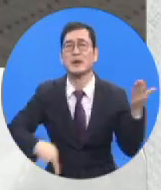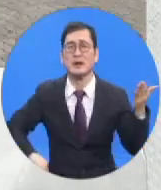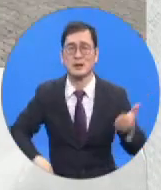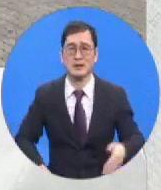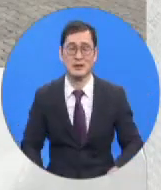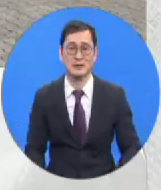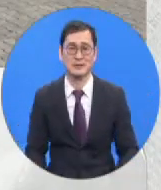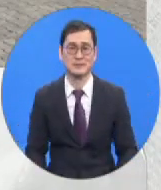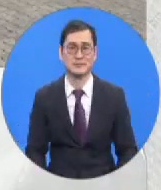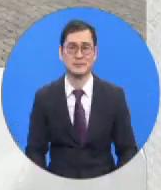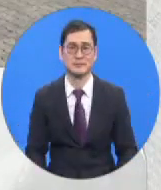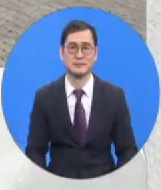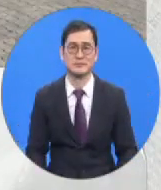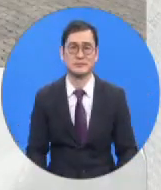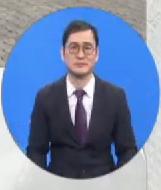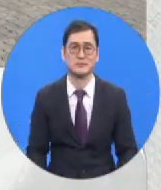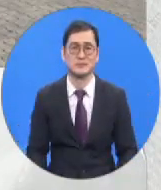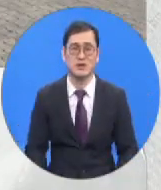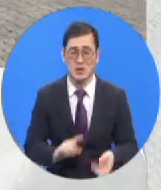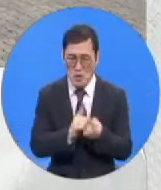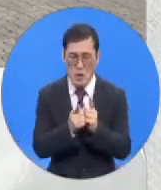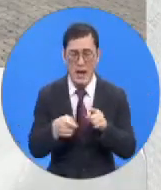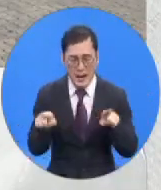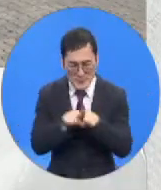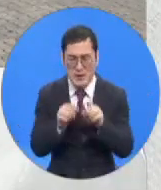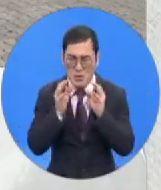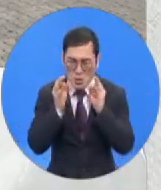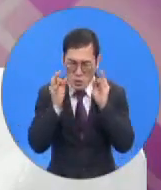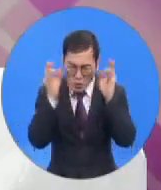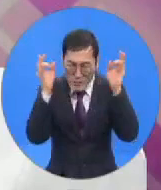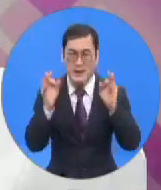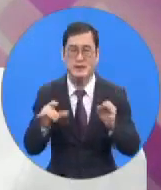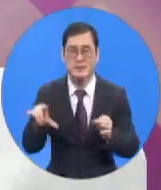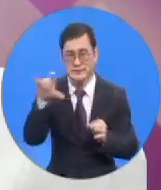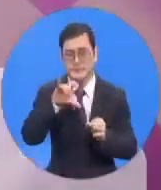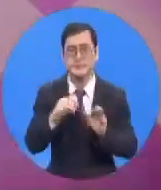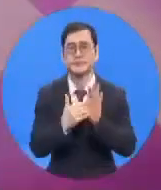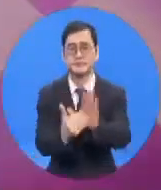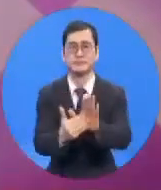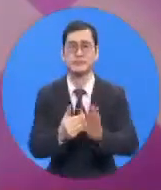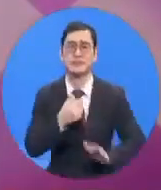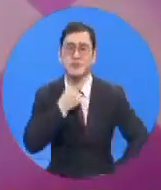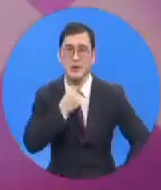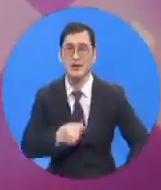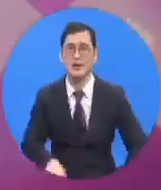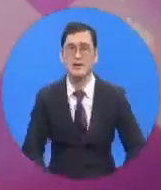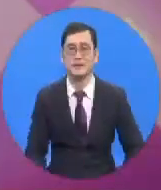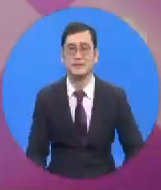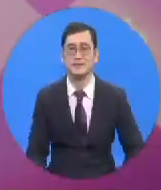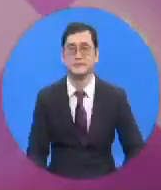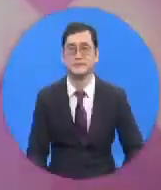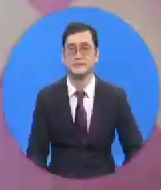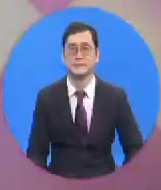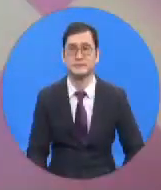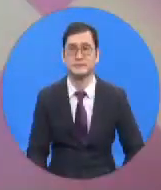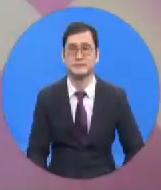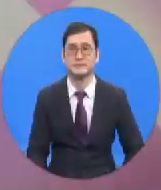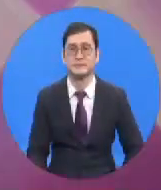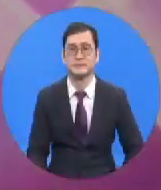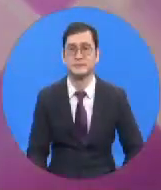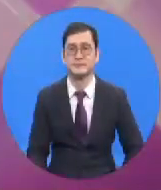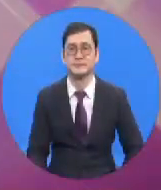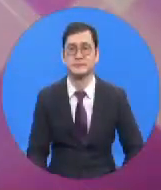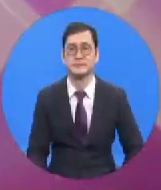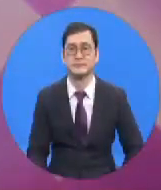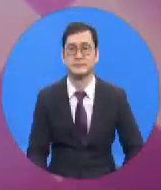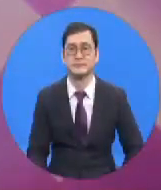그런 나라가 돼야 되지 않겠나 생각이 듭니다. 네, 보통의 사람들이 보통 노력으로 잘 살 수 있는 나라. 굉장히 중요한 의미가 있는 얘기